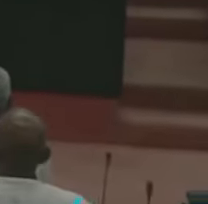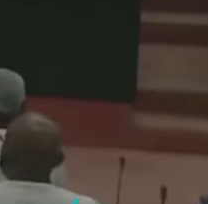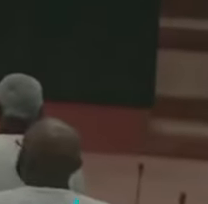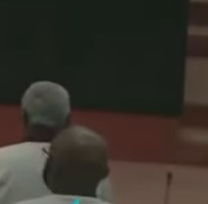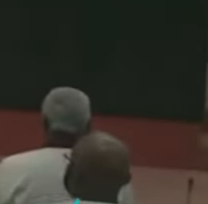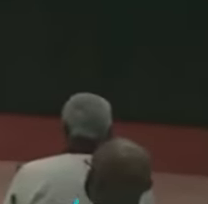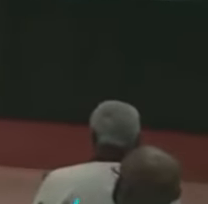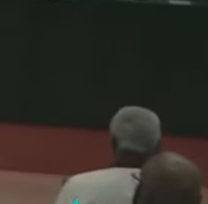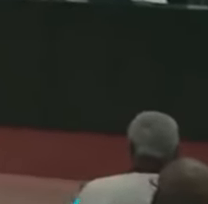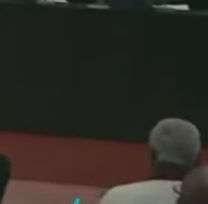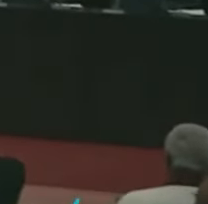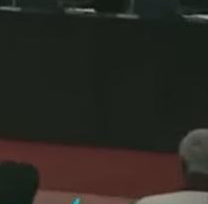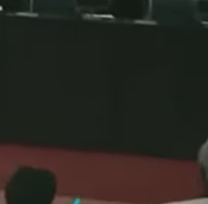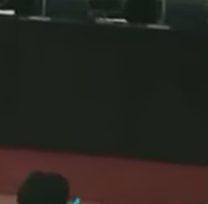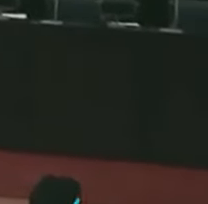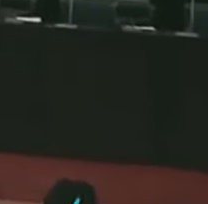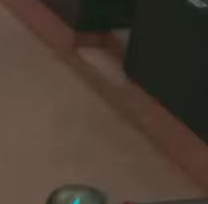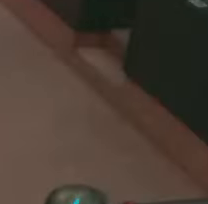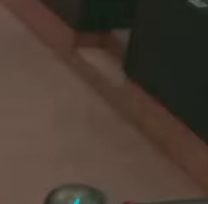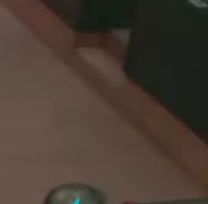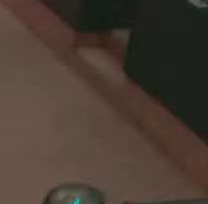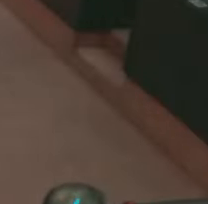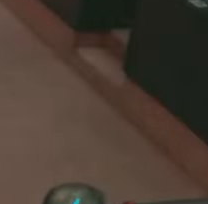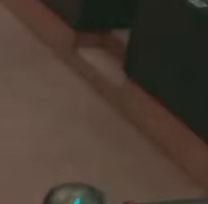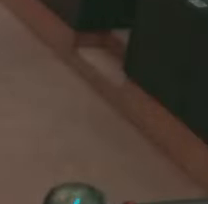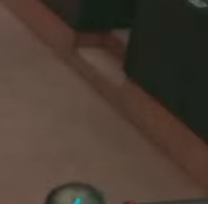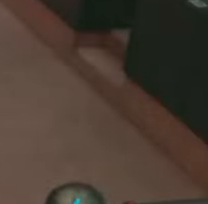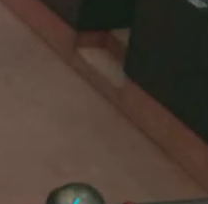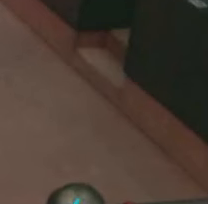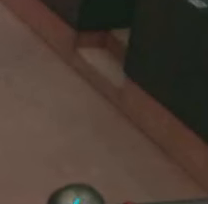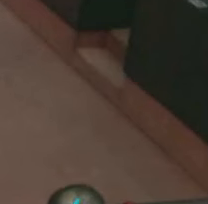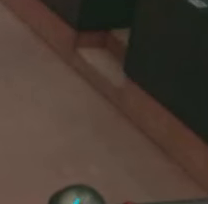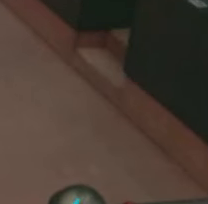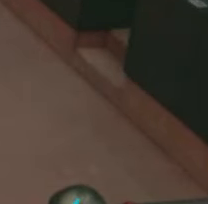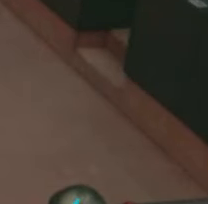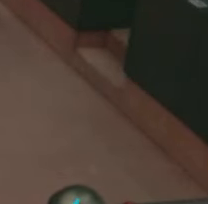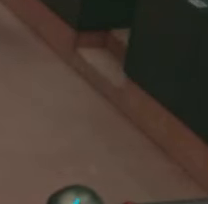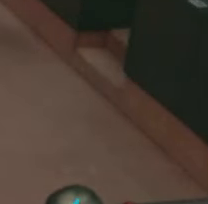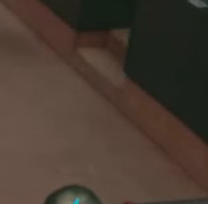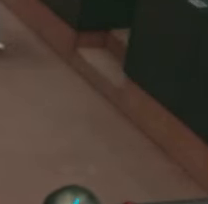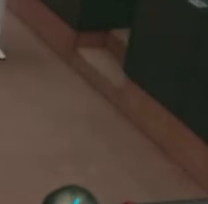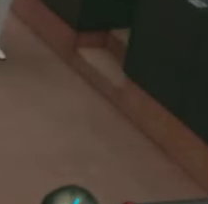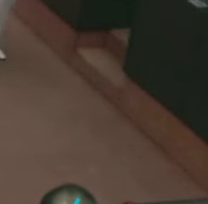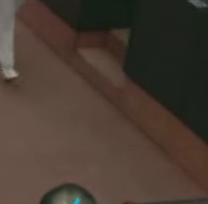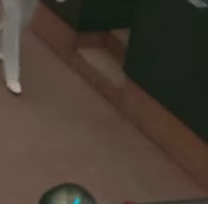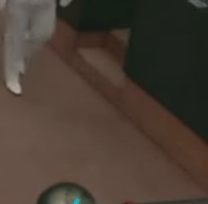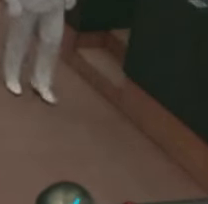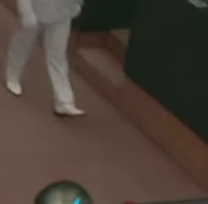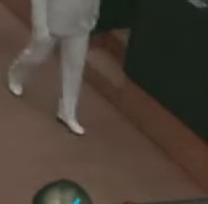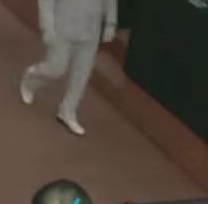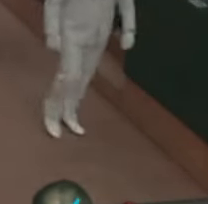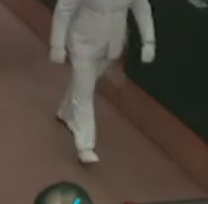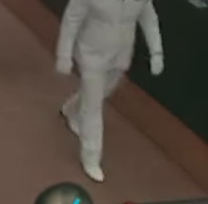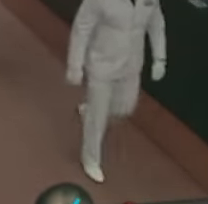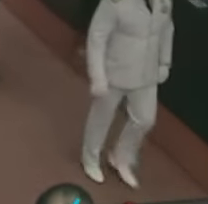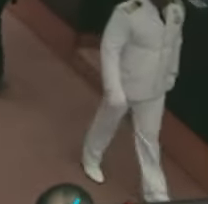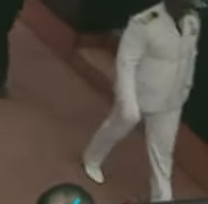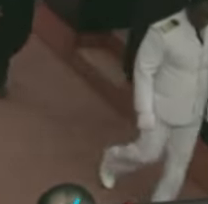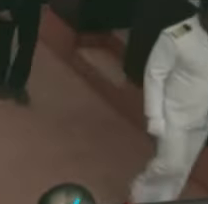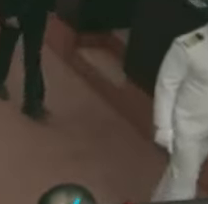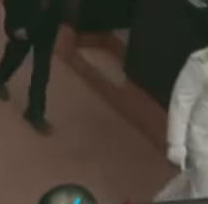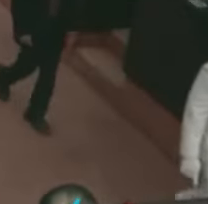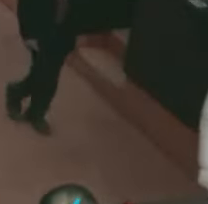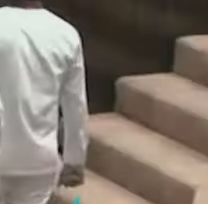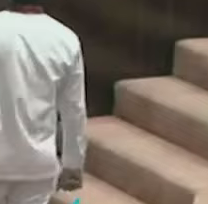පාර්ලිමේන්තු කටයුතු ආරම්භයත් සමග ත්‍රිකුණාමලයේ පාර්ලිමේන්තු මන්ත්‍රී කදිරවේරු ෂන්මුගම් කුහදාසන් කථානායක මහින්දයාපා අබේවර්ධන